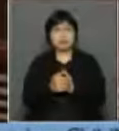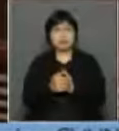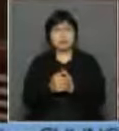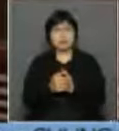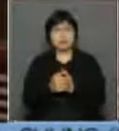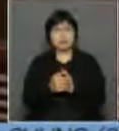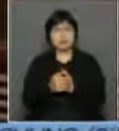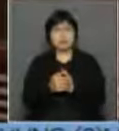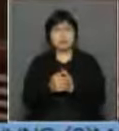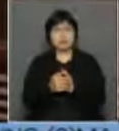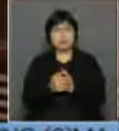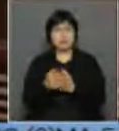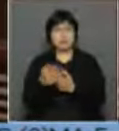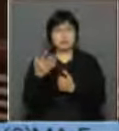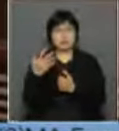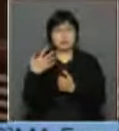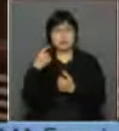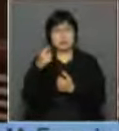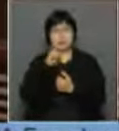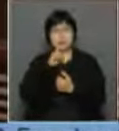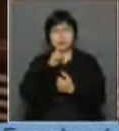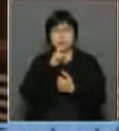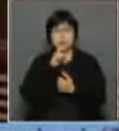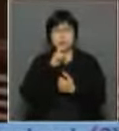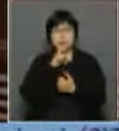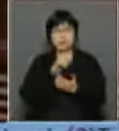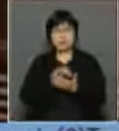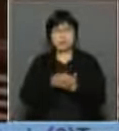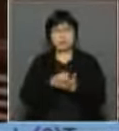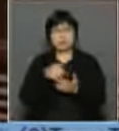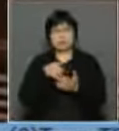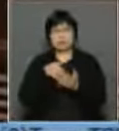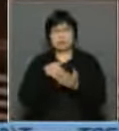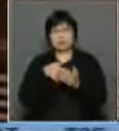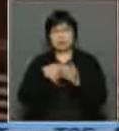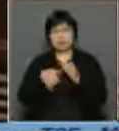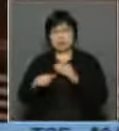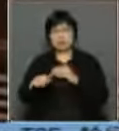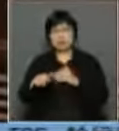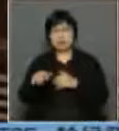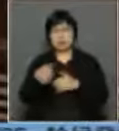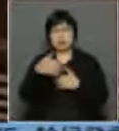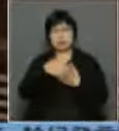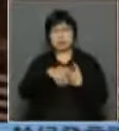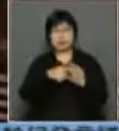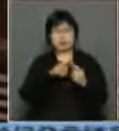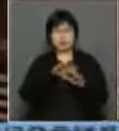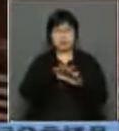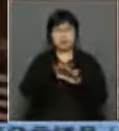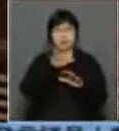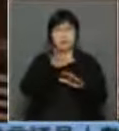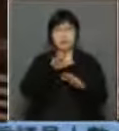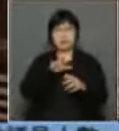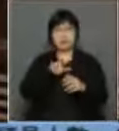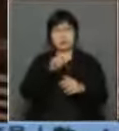是不是也有議員提出說出到去給一些外面的群眾說恐